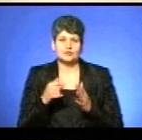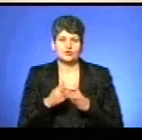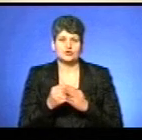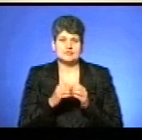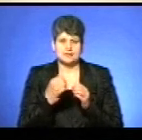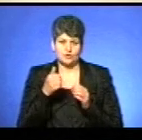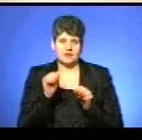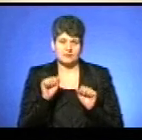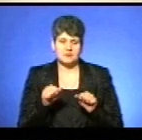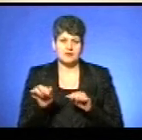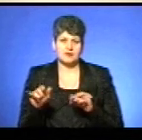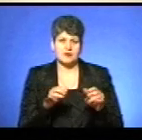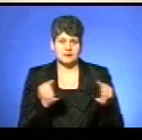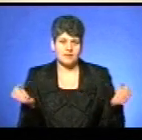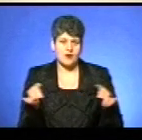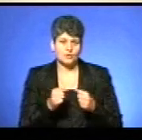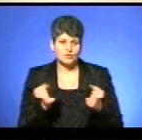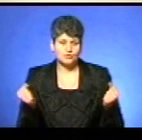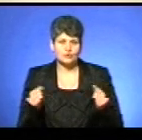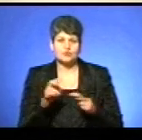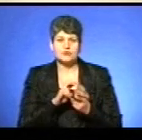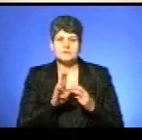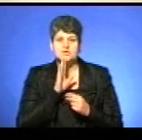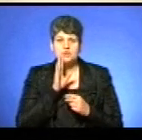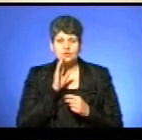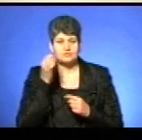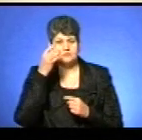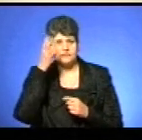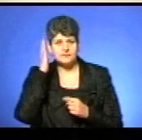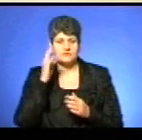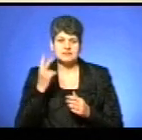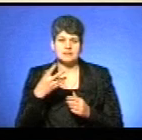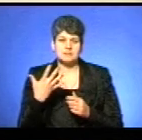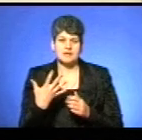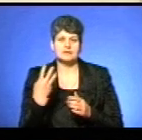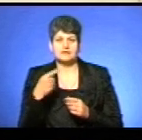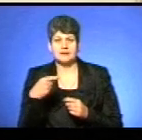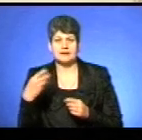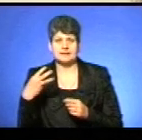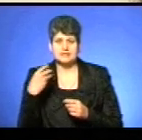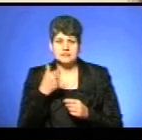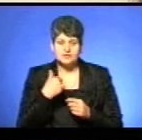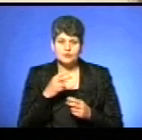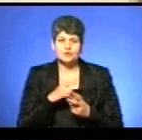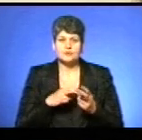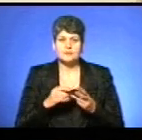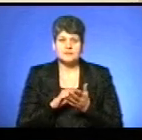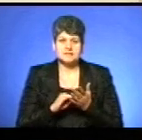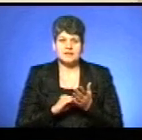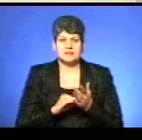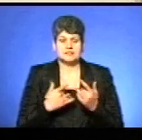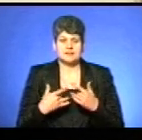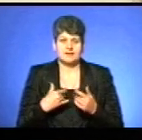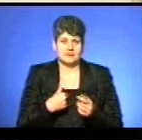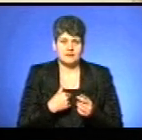б уміла грати на акордеоні. Шукаємо жінку-блондинку віком від 25 до 30 років. Сценарій писала я разом з Віталієм Гавурою.